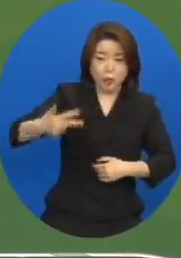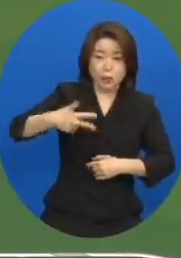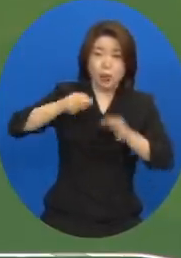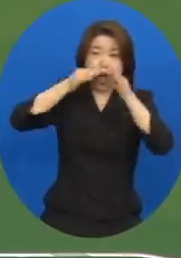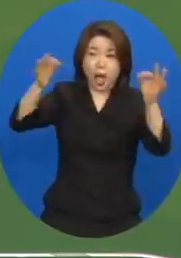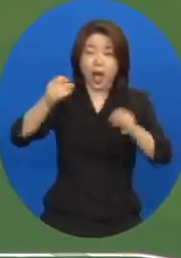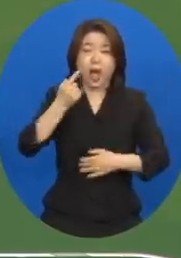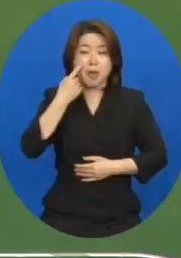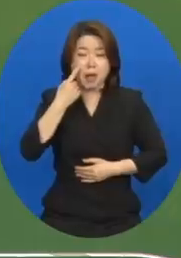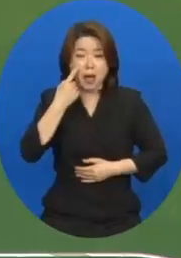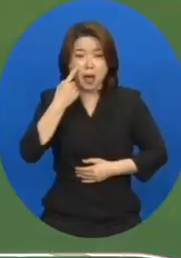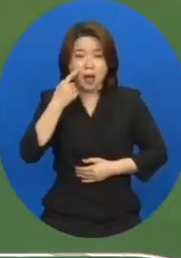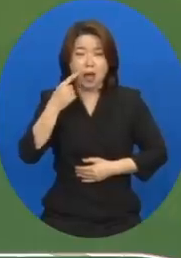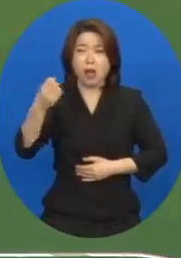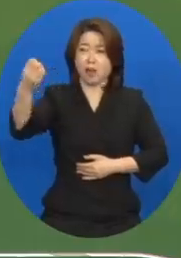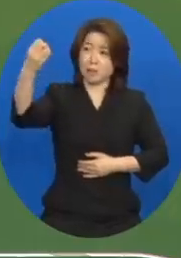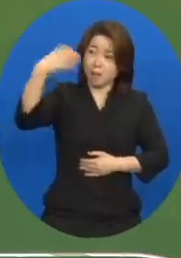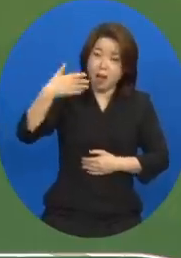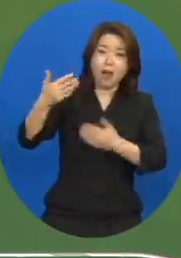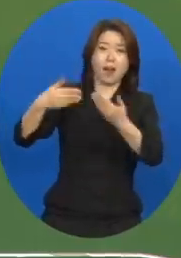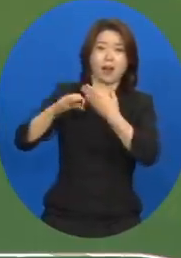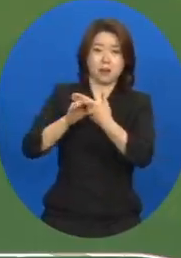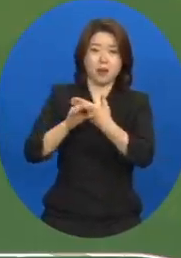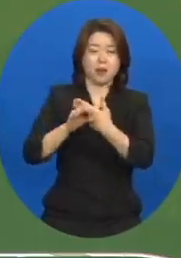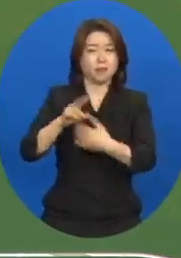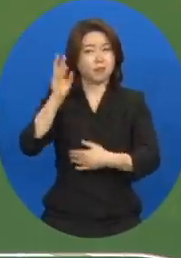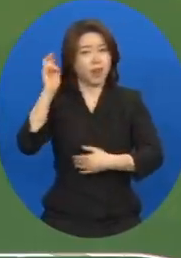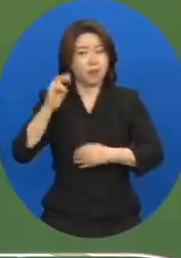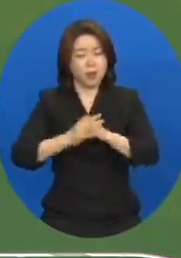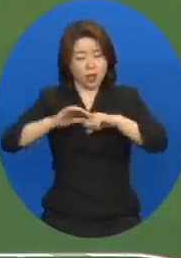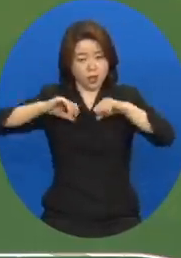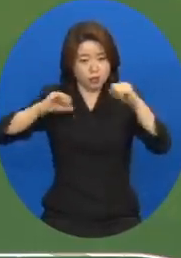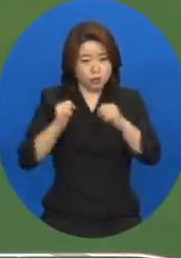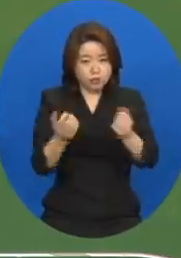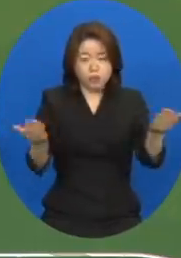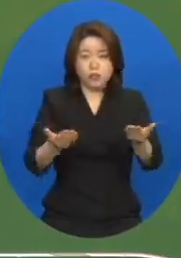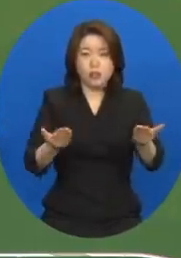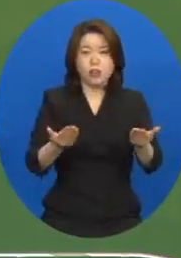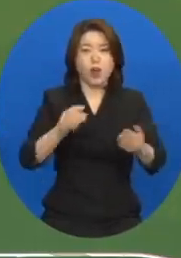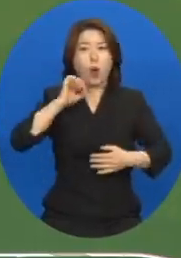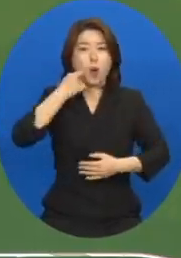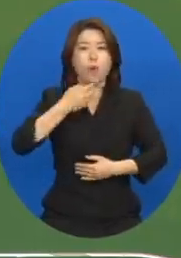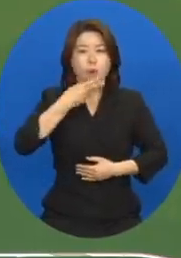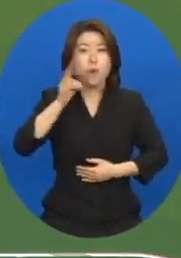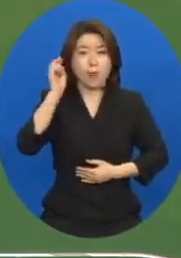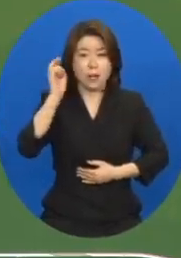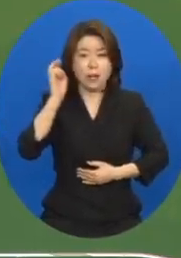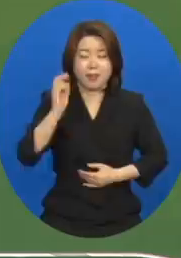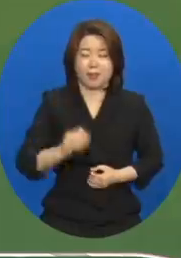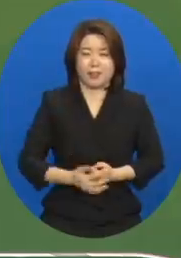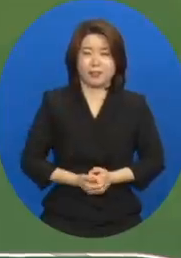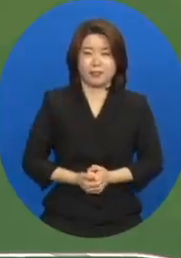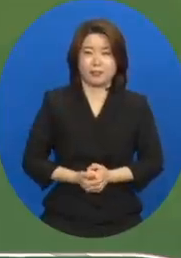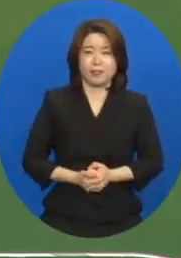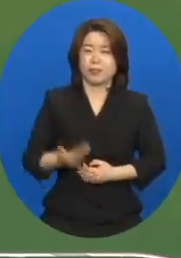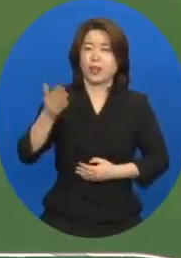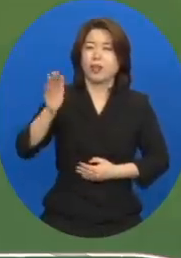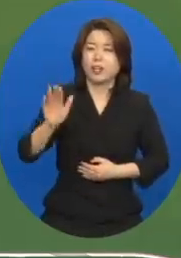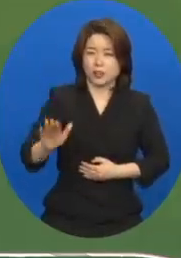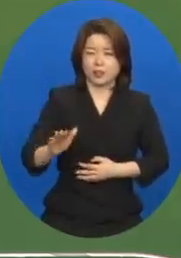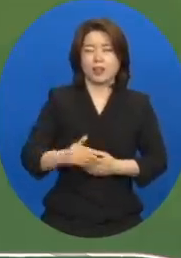이런 말씀이라면 아마 순종하는 일이 그렇게 어렵지 않을 겁니다.